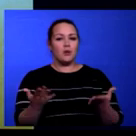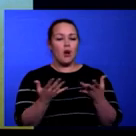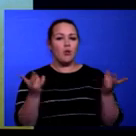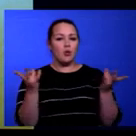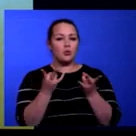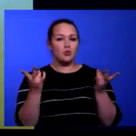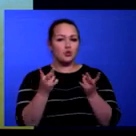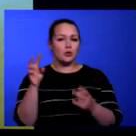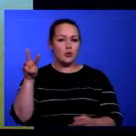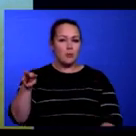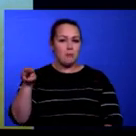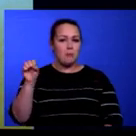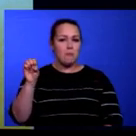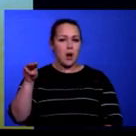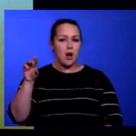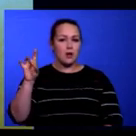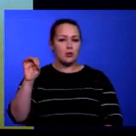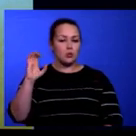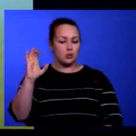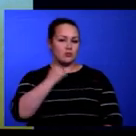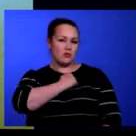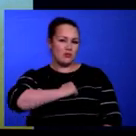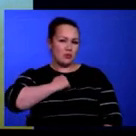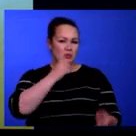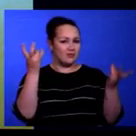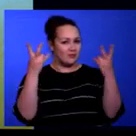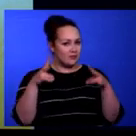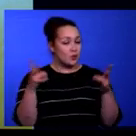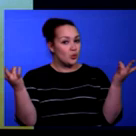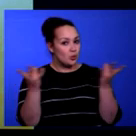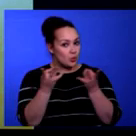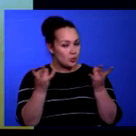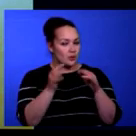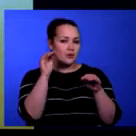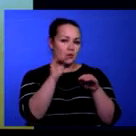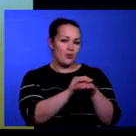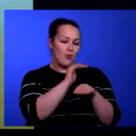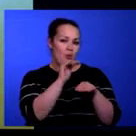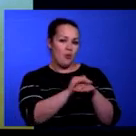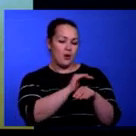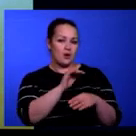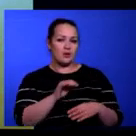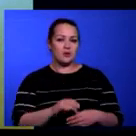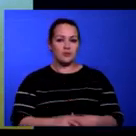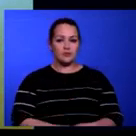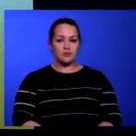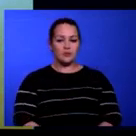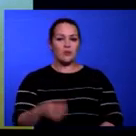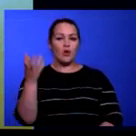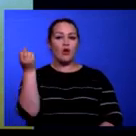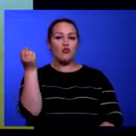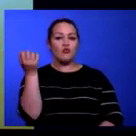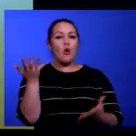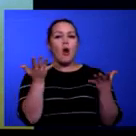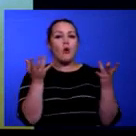в команде злой не нужен нужен добрый еще какой